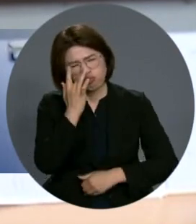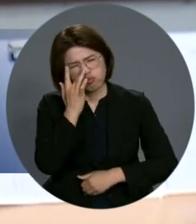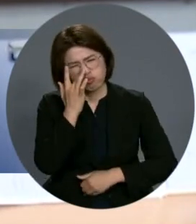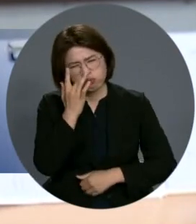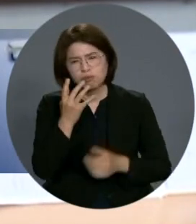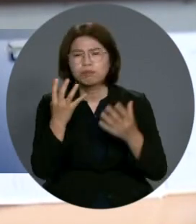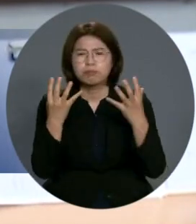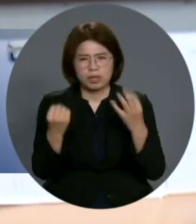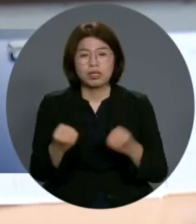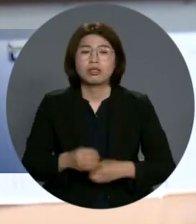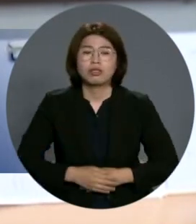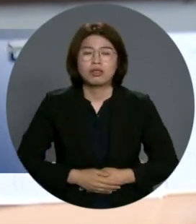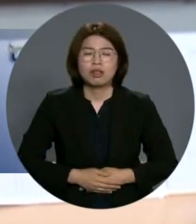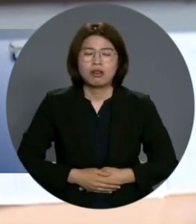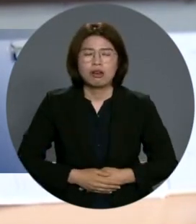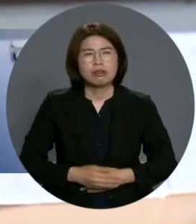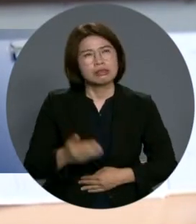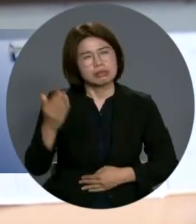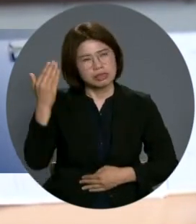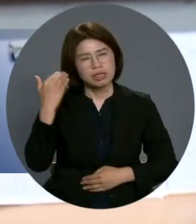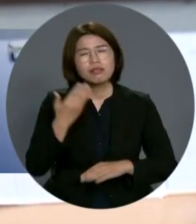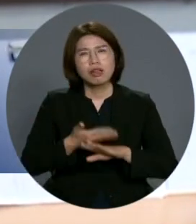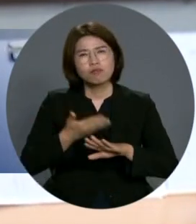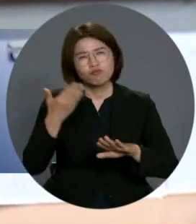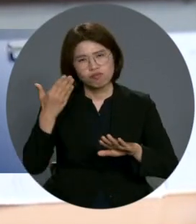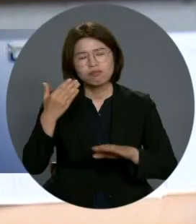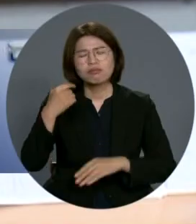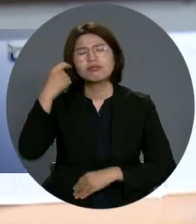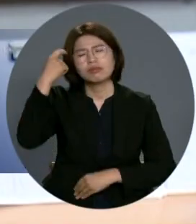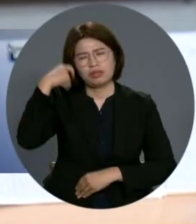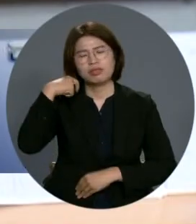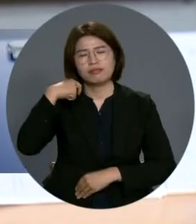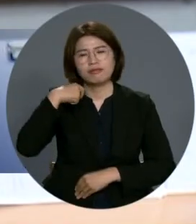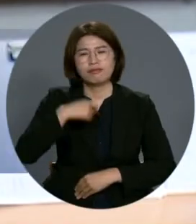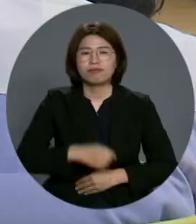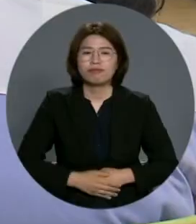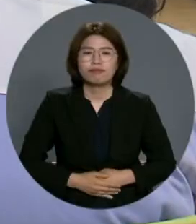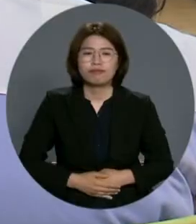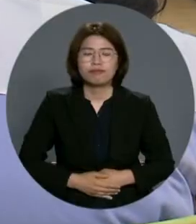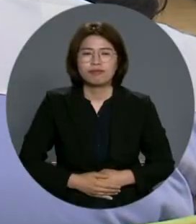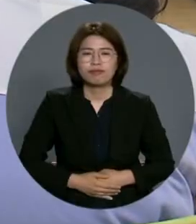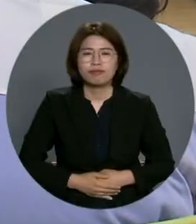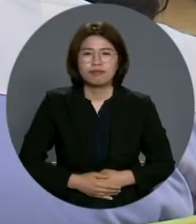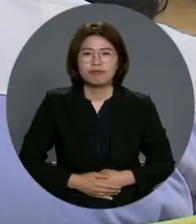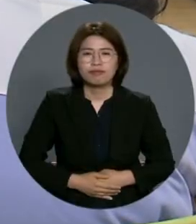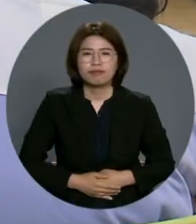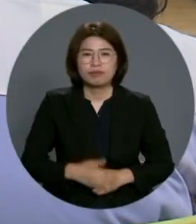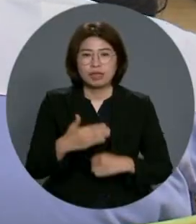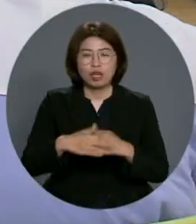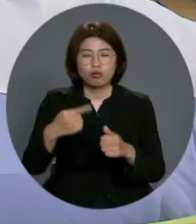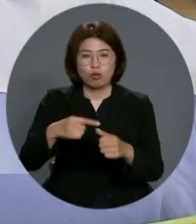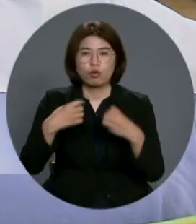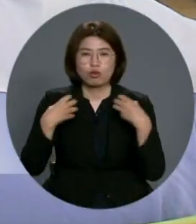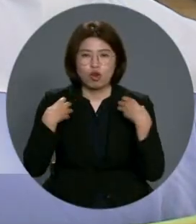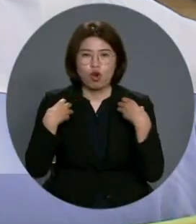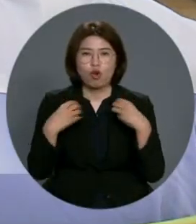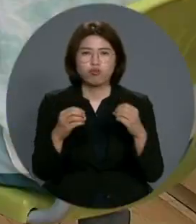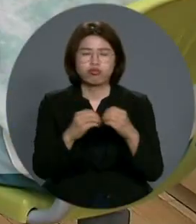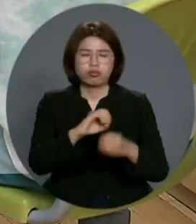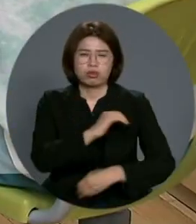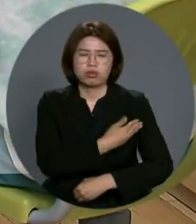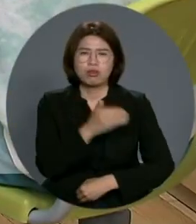많이 접하게 돼요. 그래서 예전과 진짜 다르구나라는 걸 체감하고 있는데. 대구시 교육청은 문해력